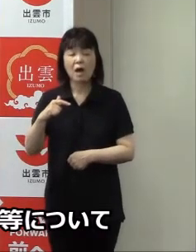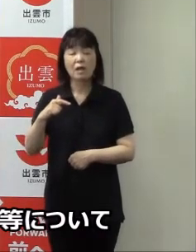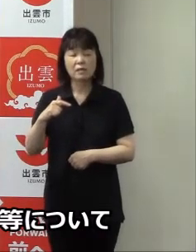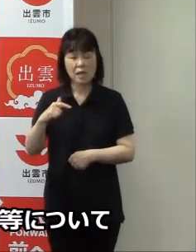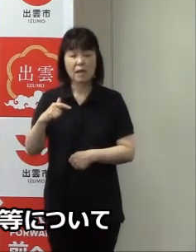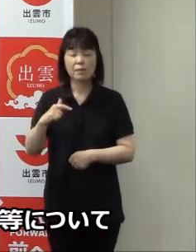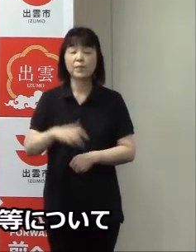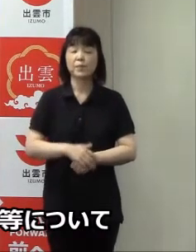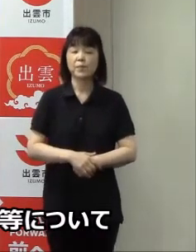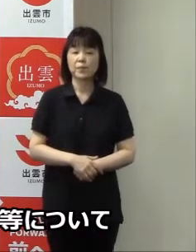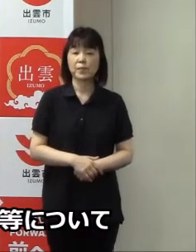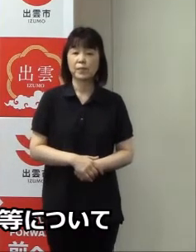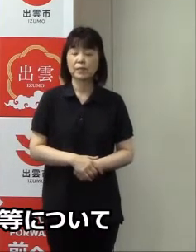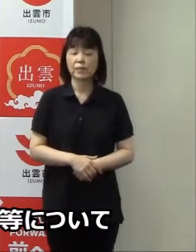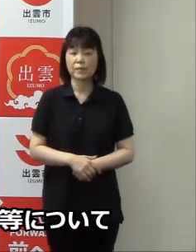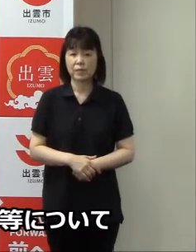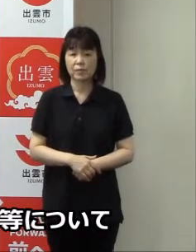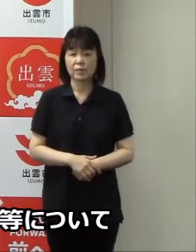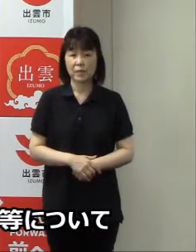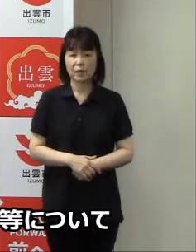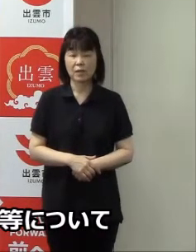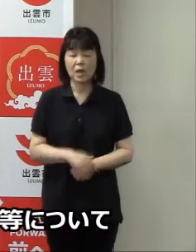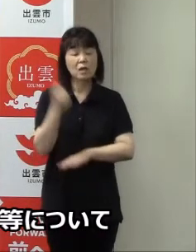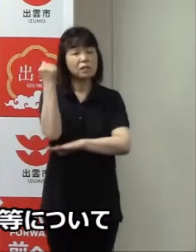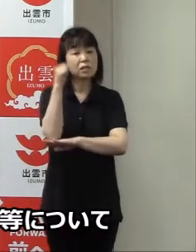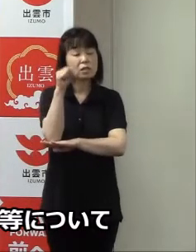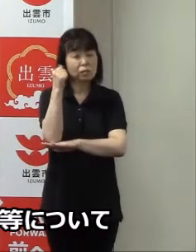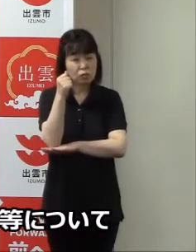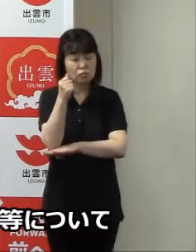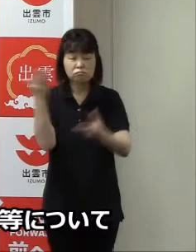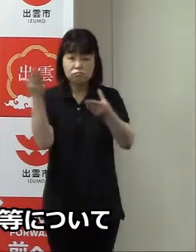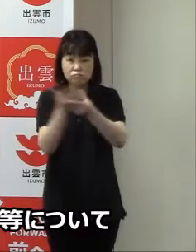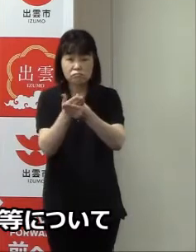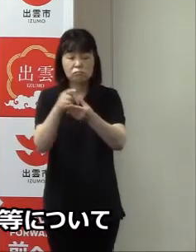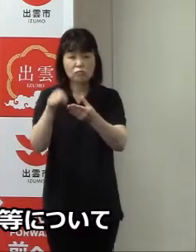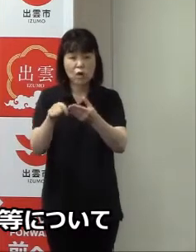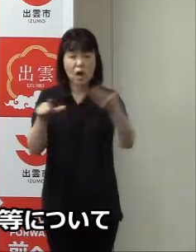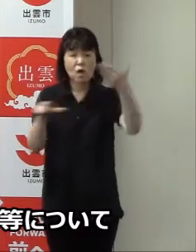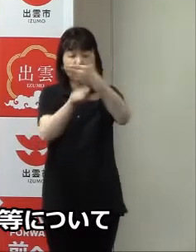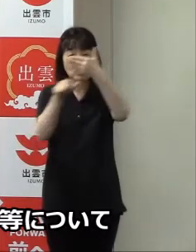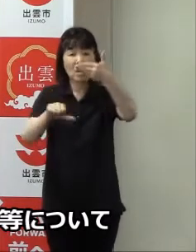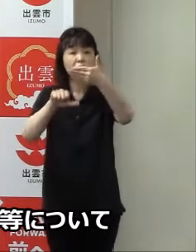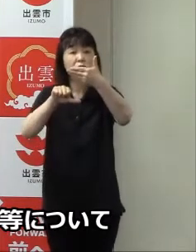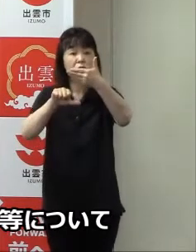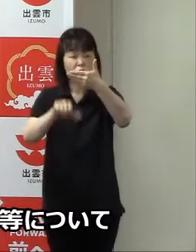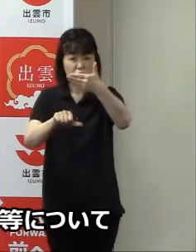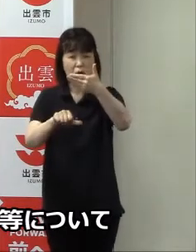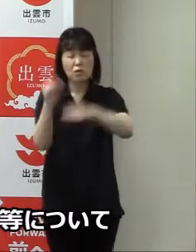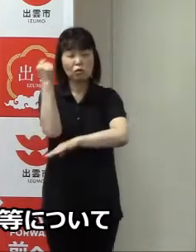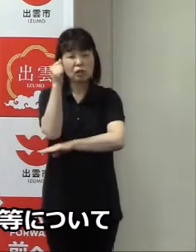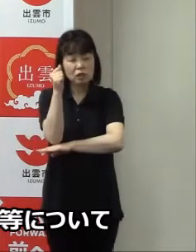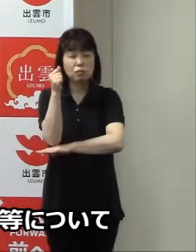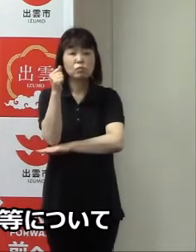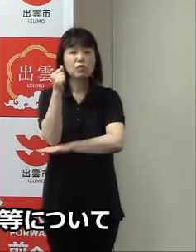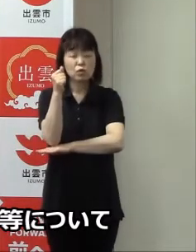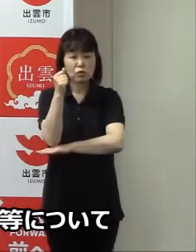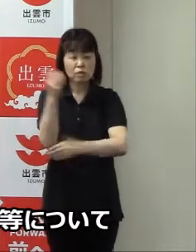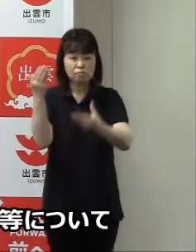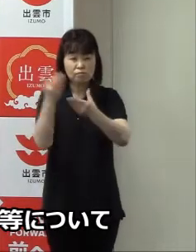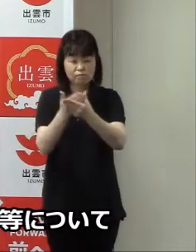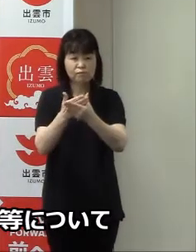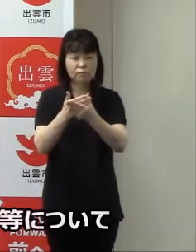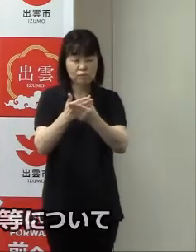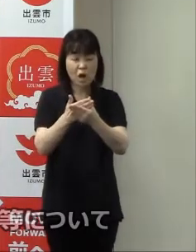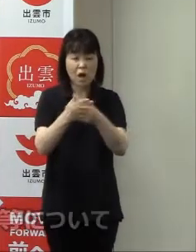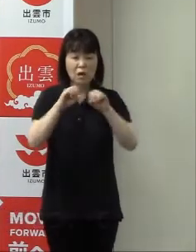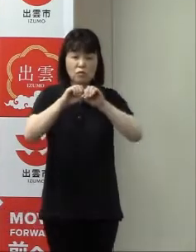折り込み等、新聞の方は9月5日の日曜日の朝刊を予定しておりますが、周知をしてまいりたい